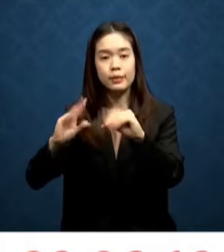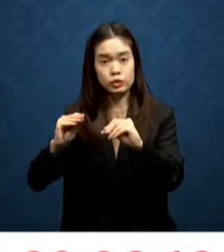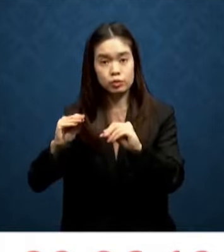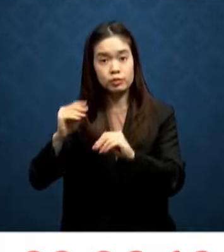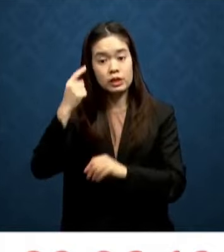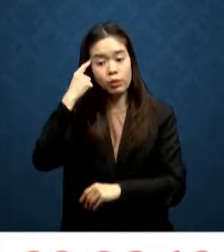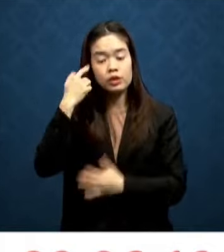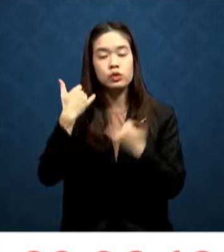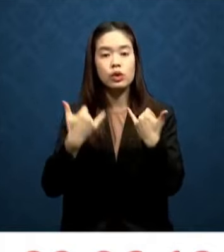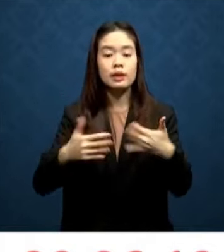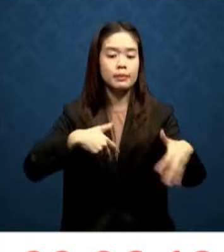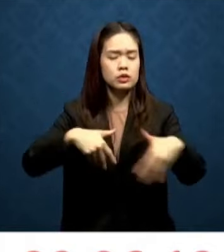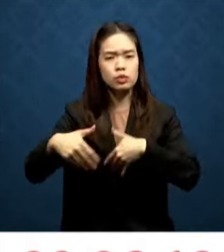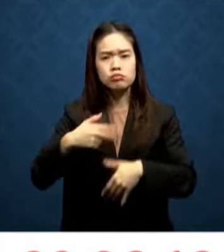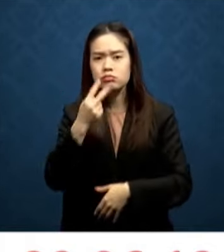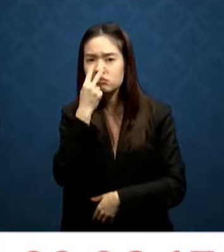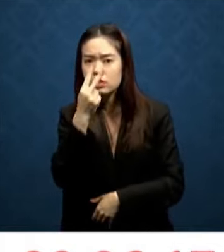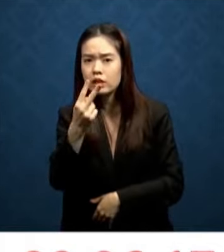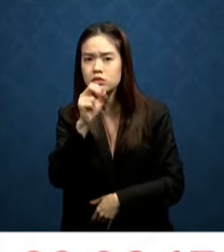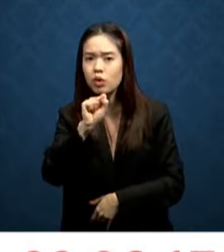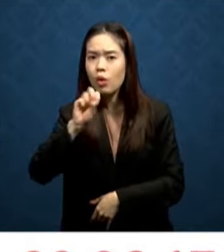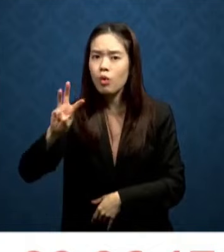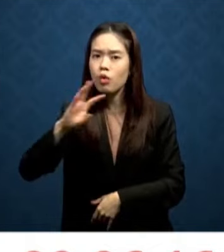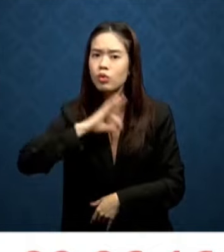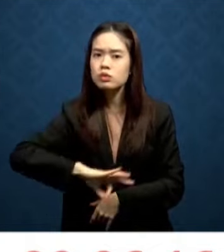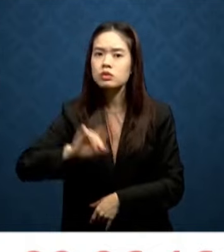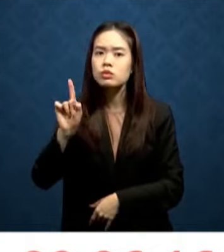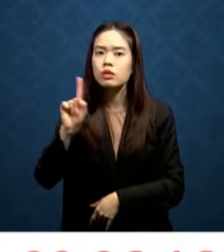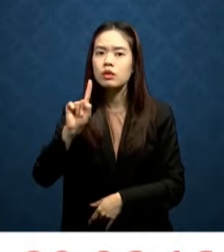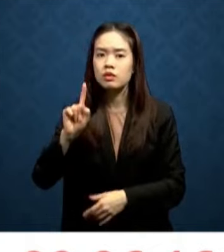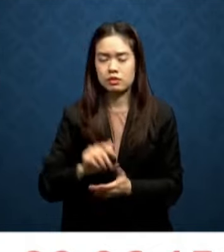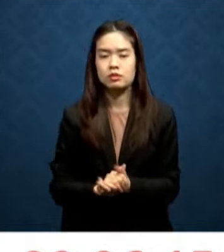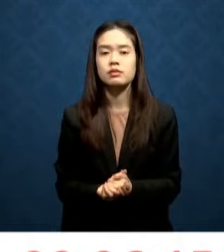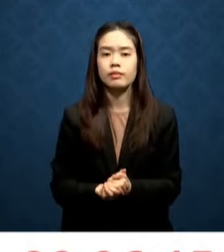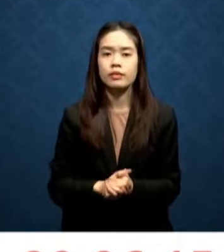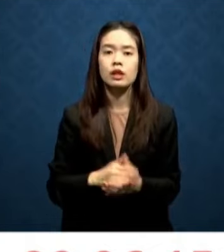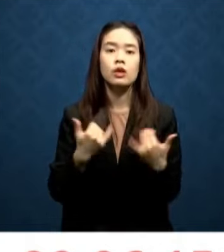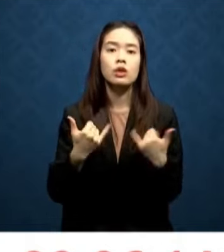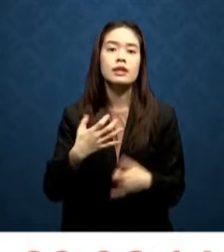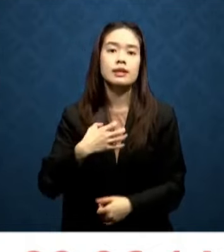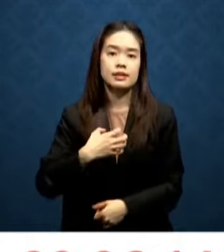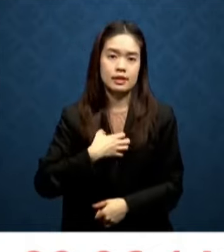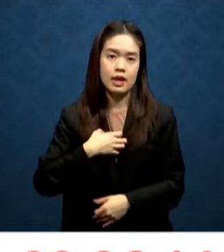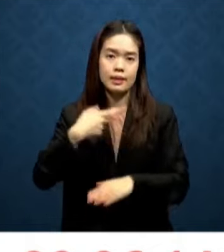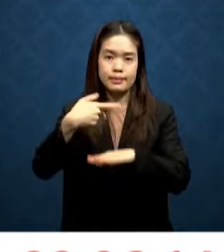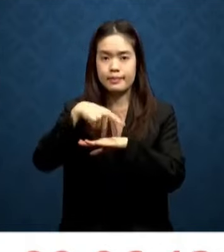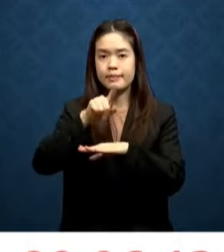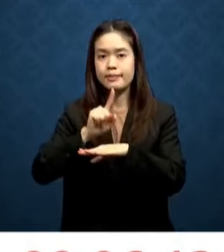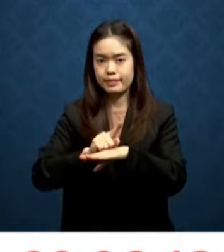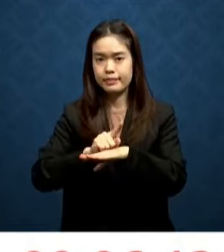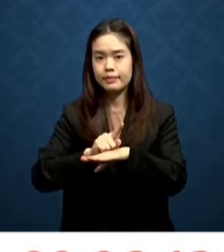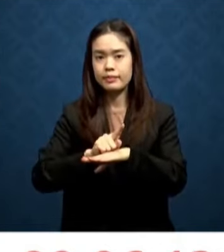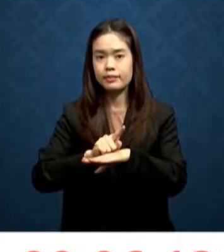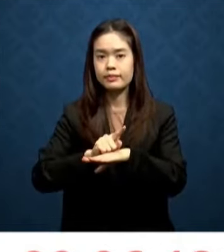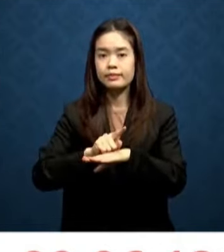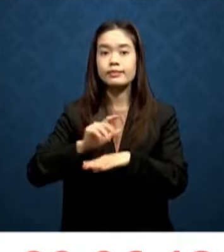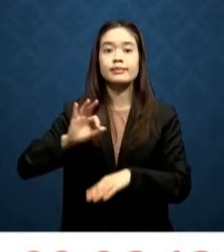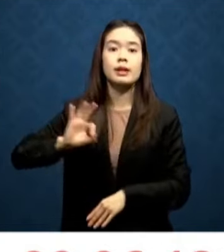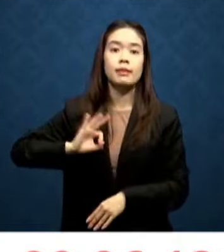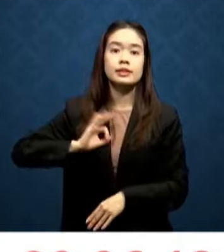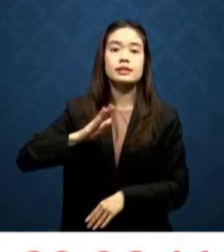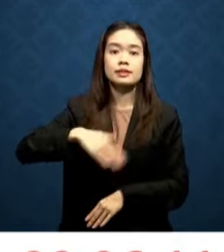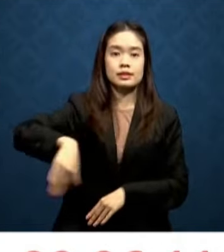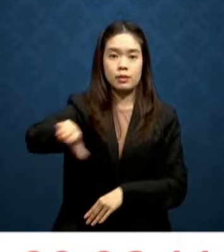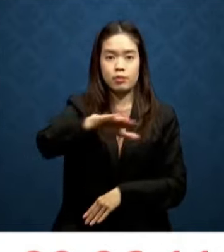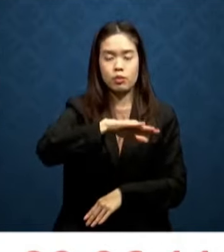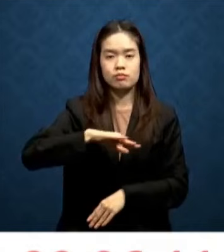ชนคนทั่วไปจะมองวุฒิสภาของเรายังไงบ้างนะครับผมอยากให้ทางท่านประธานนะครับแล้วก็ท่านสมาชิกทุกท่านนะครับ